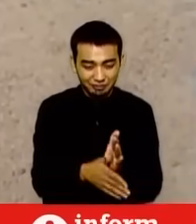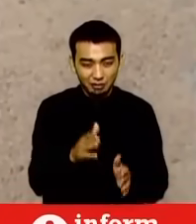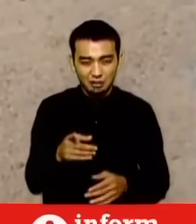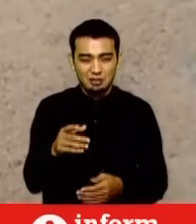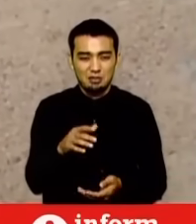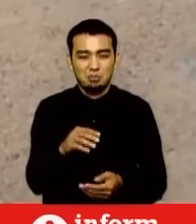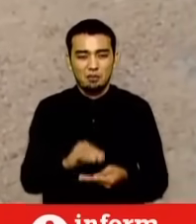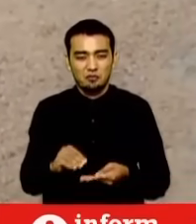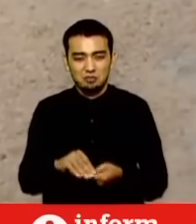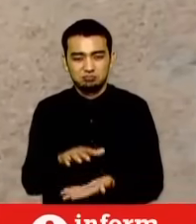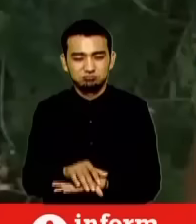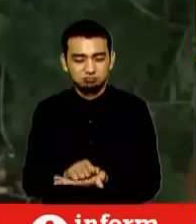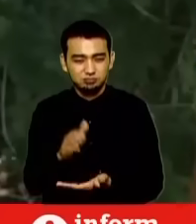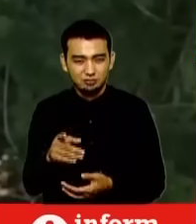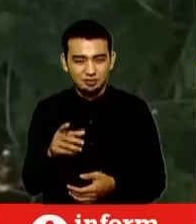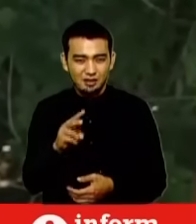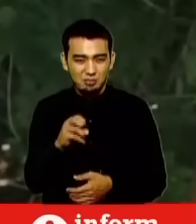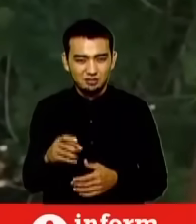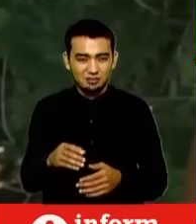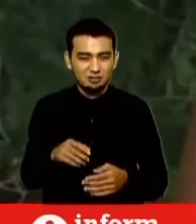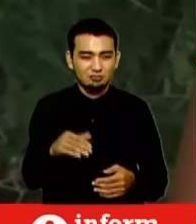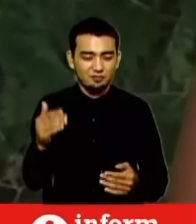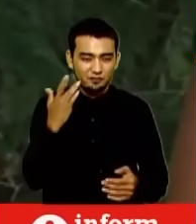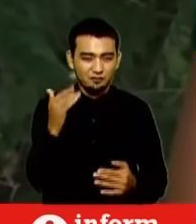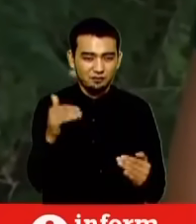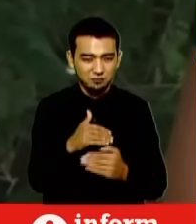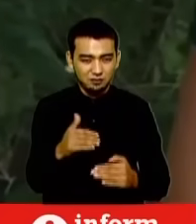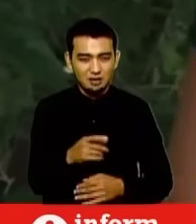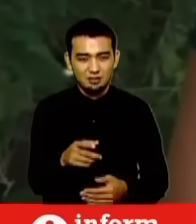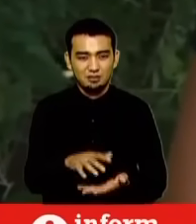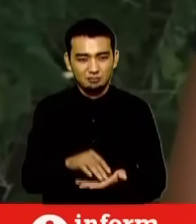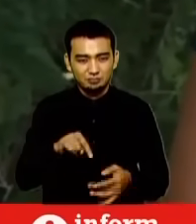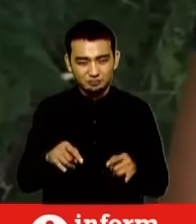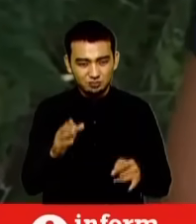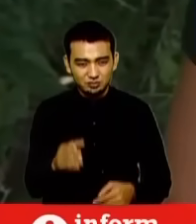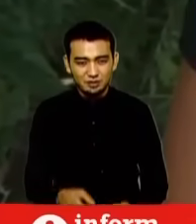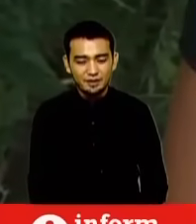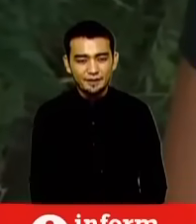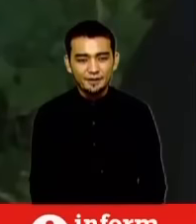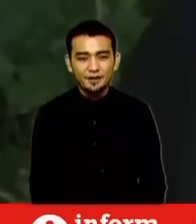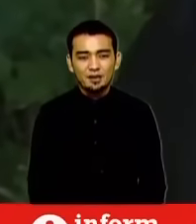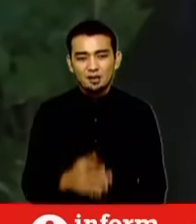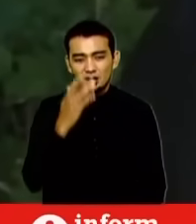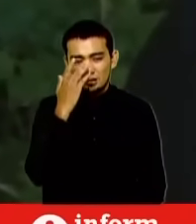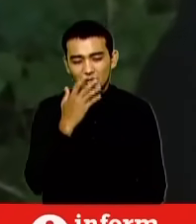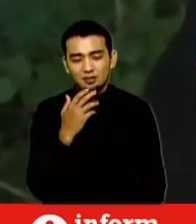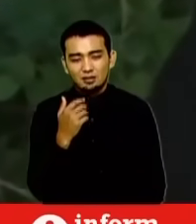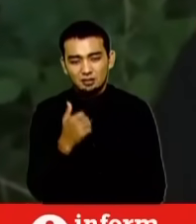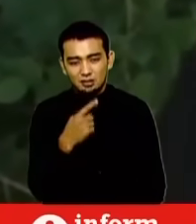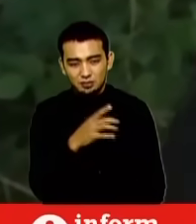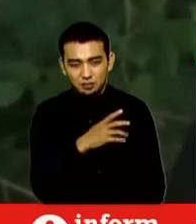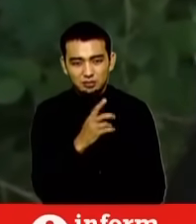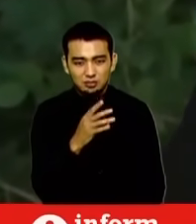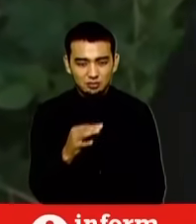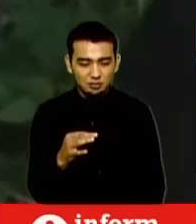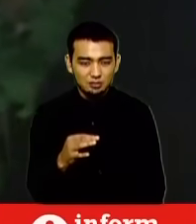қоюға. Сосын толарға бардық өзіміз сөйлесіп. Ал хотя бы сумен өтсін деп жолдары жаз күні. Жақсы дейді, бірақ